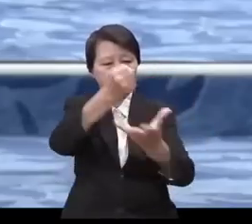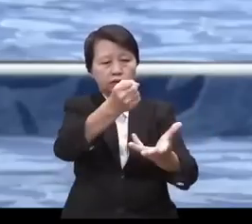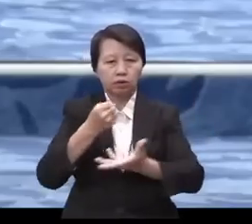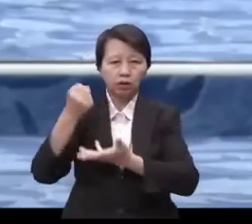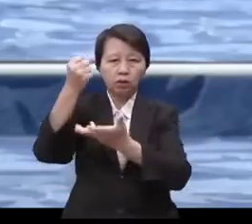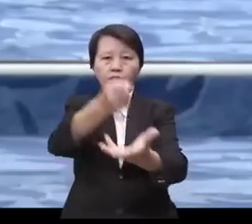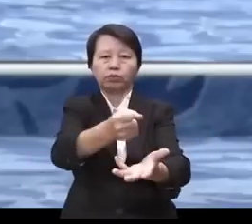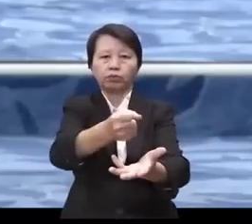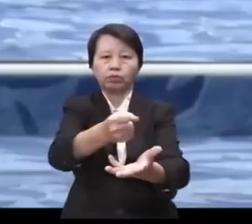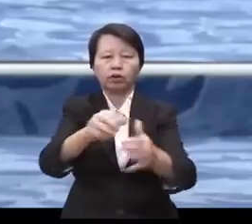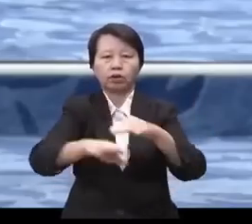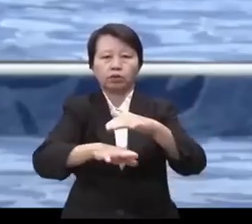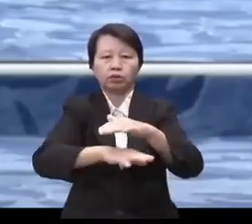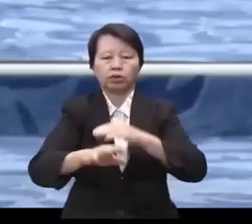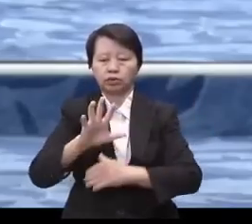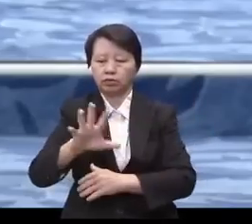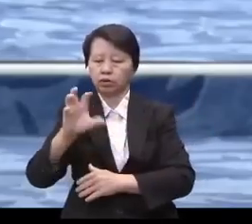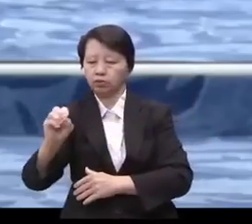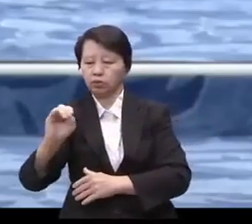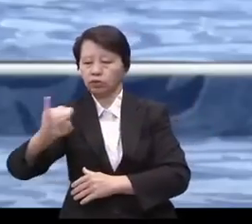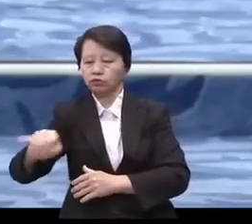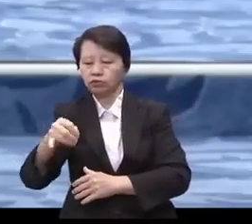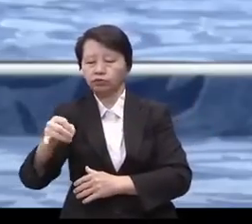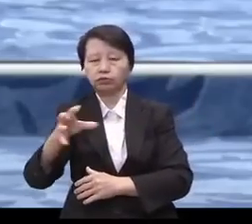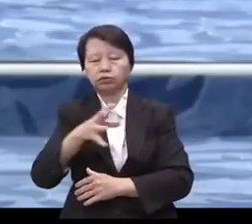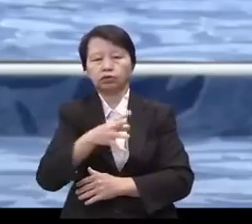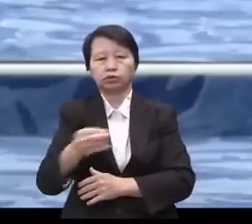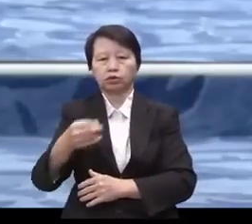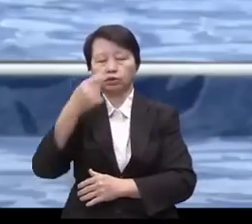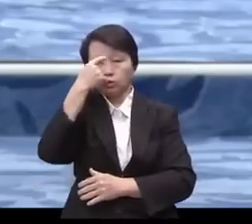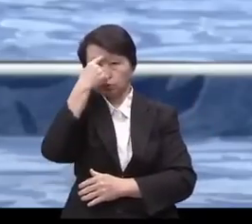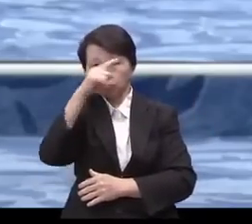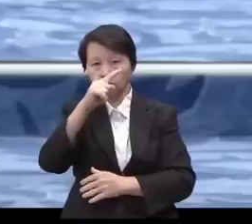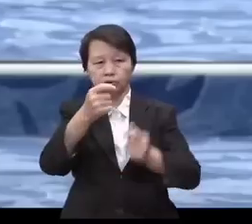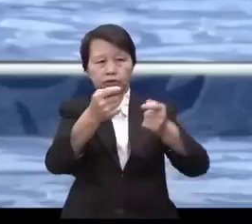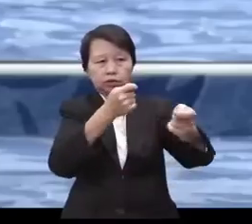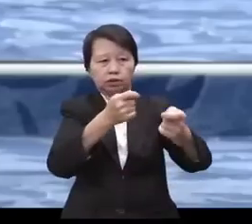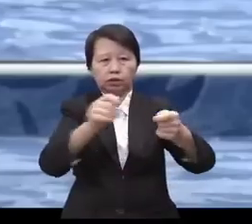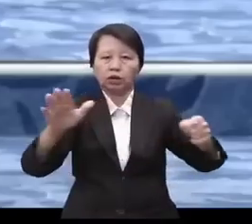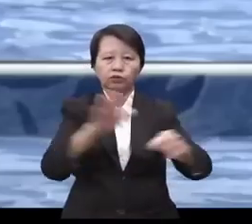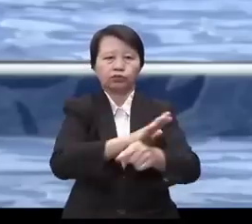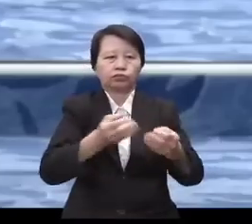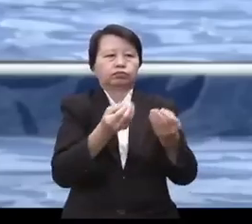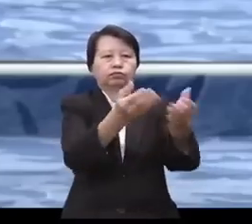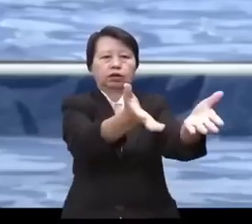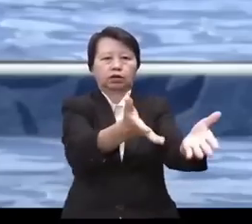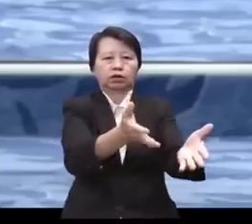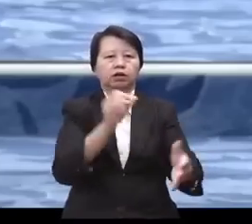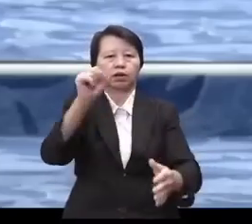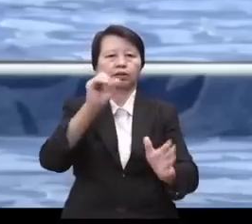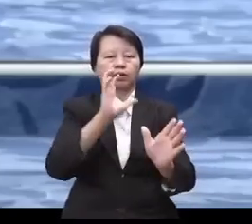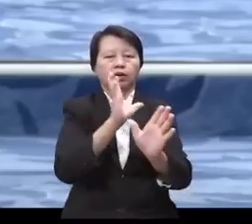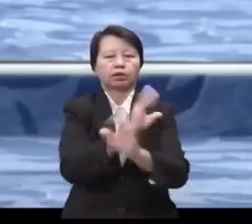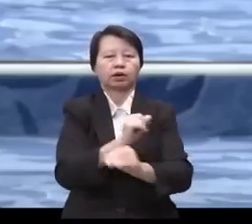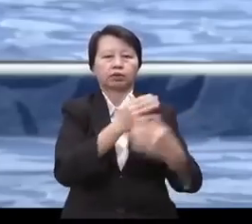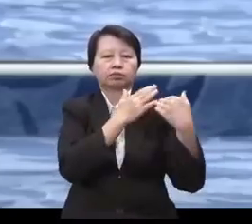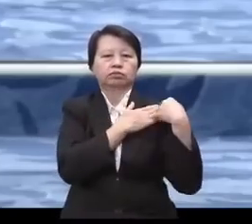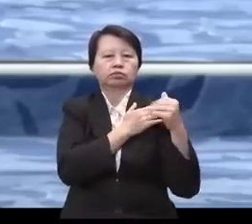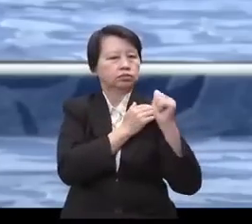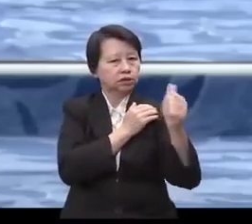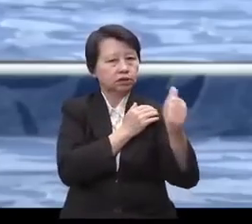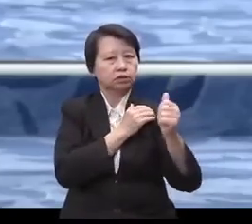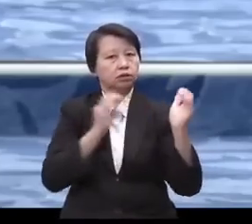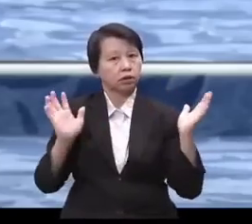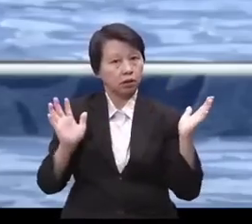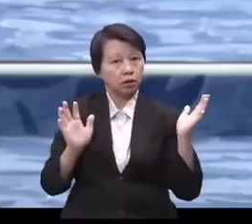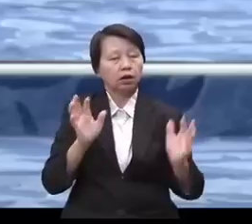peruntukan-peruntukan di bawah 50 juta dan untuk dikendali sepenuhnya oleh Sabah dan Sarawak, dan